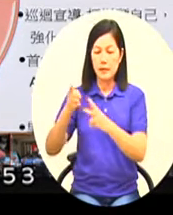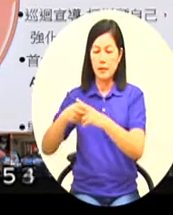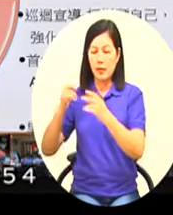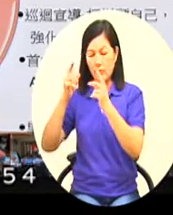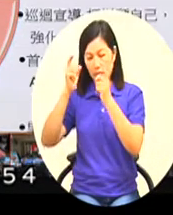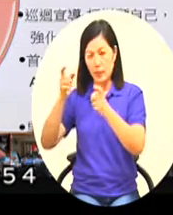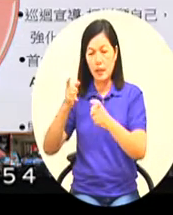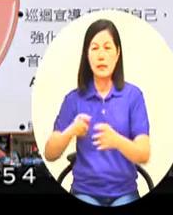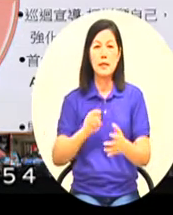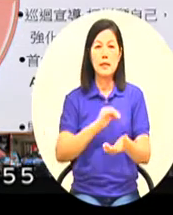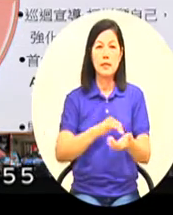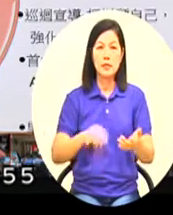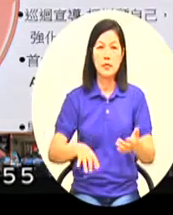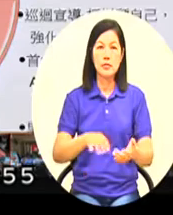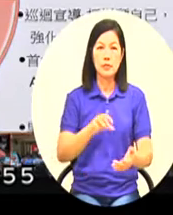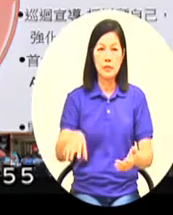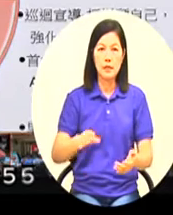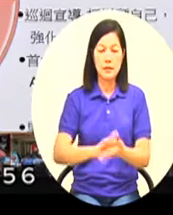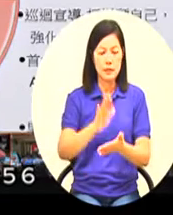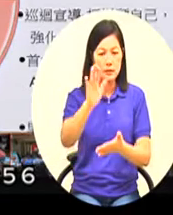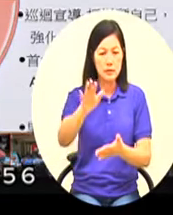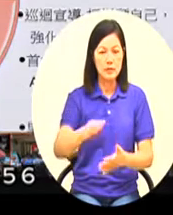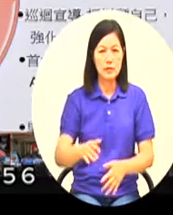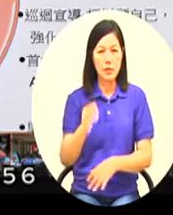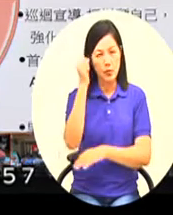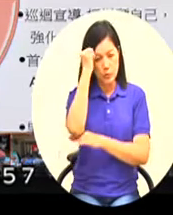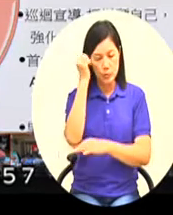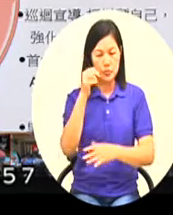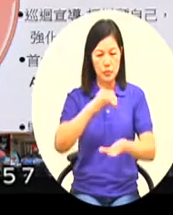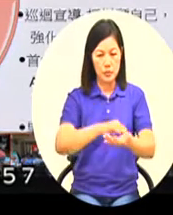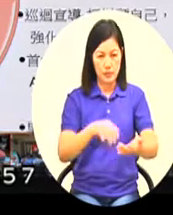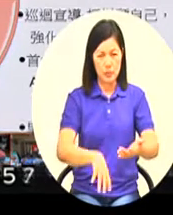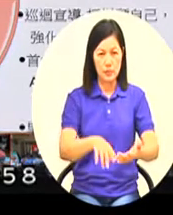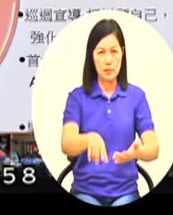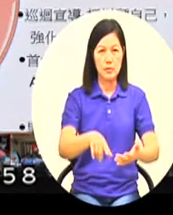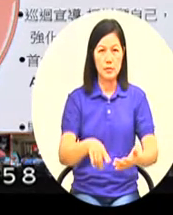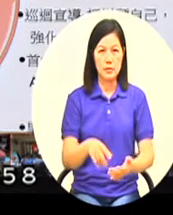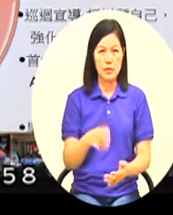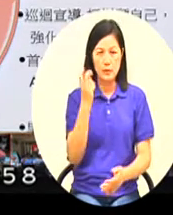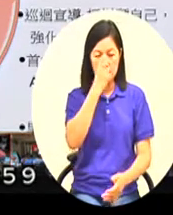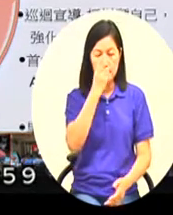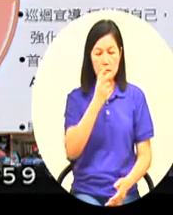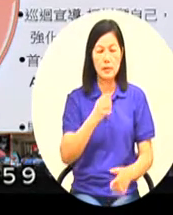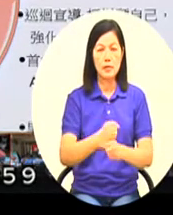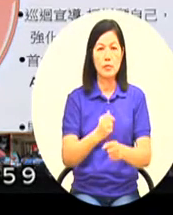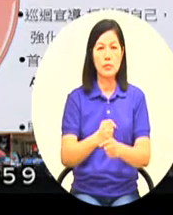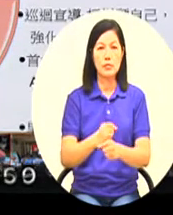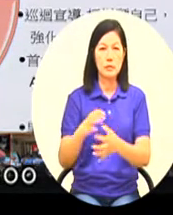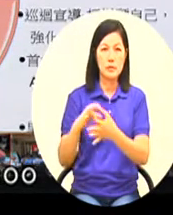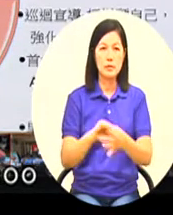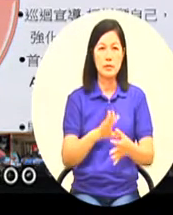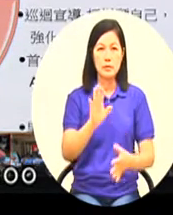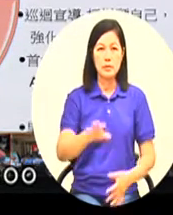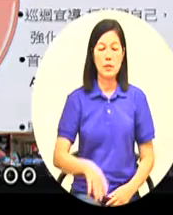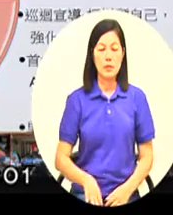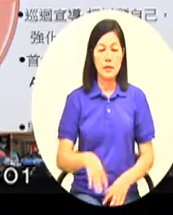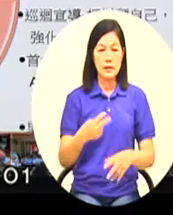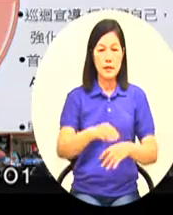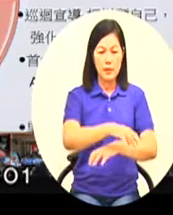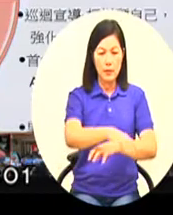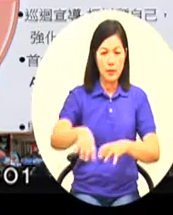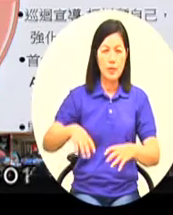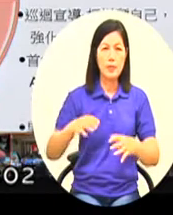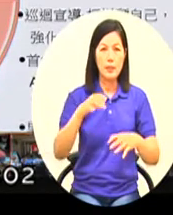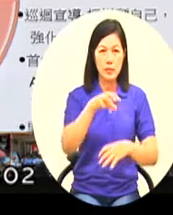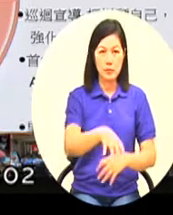即性的一个住院检疫的工作。那在病媒文管制部分，那感谢我们跟环保局、我们的经